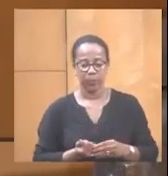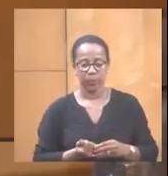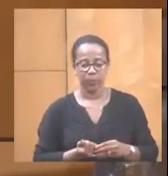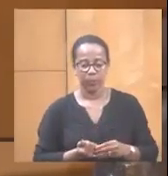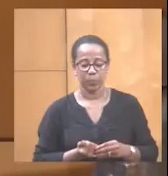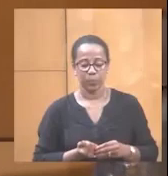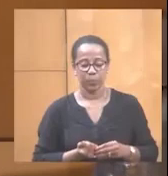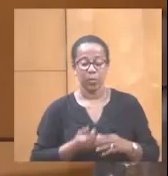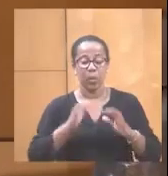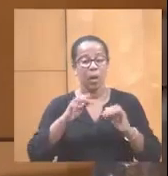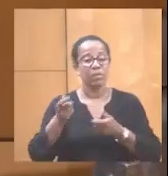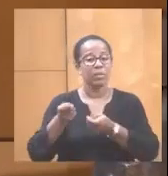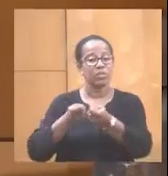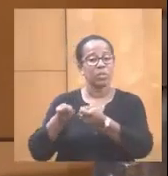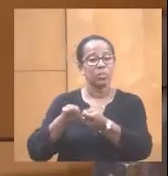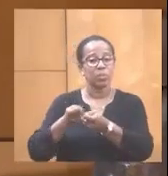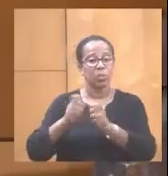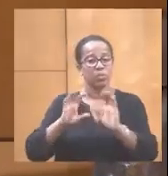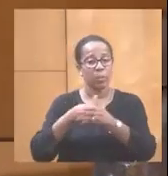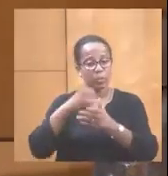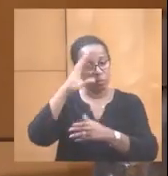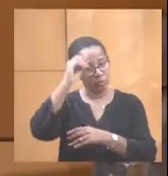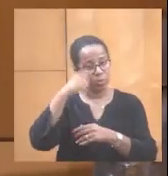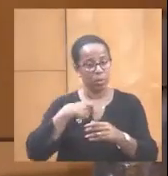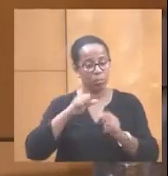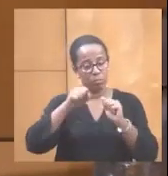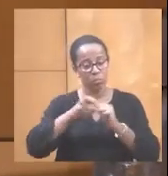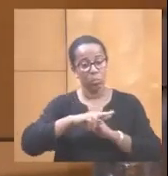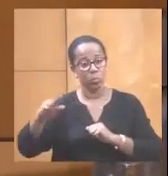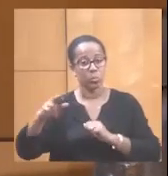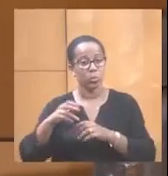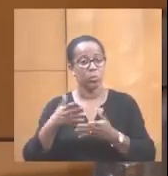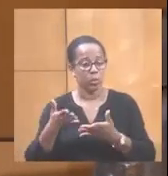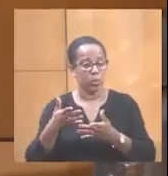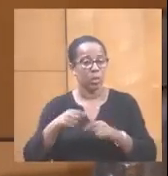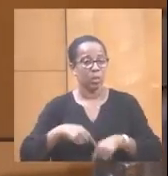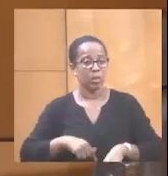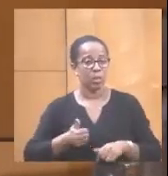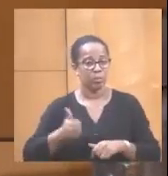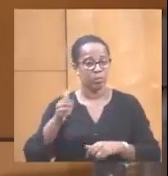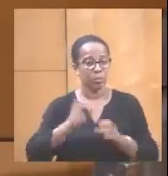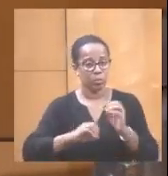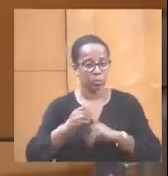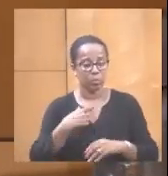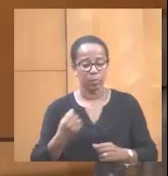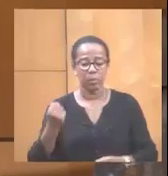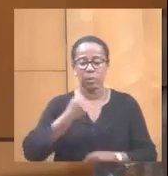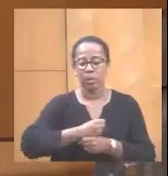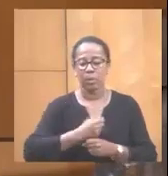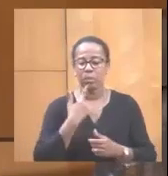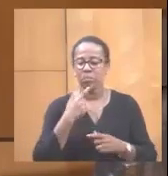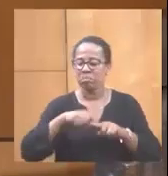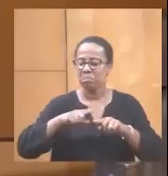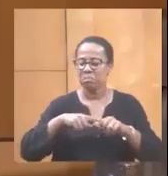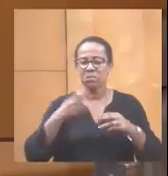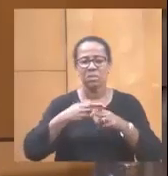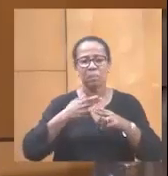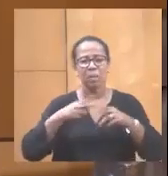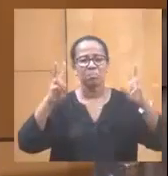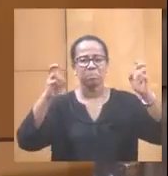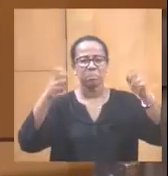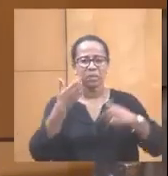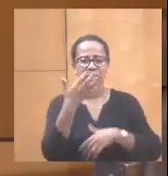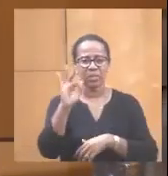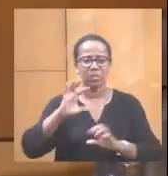la gouvernance de la formation professionnelle. On a créé un machin qui s'appelle France